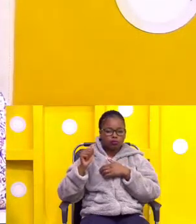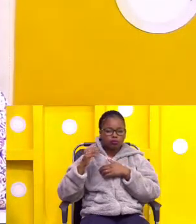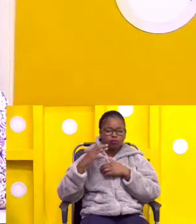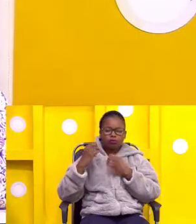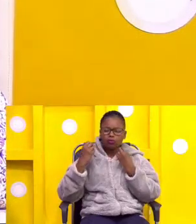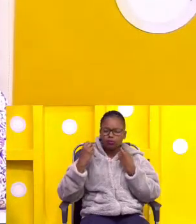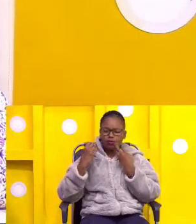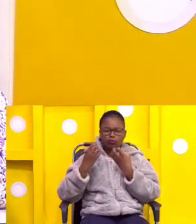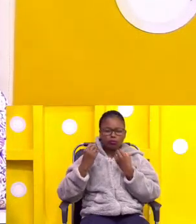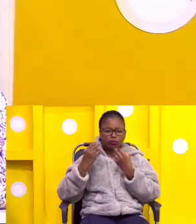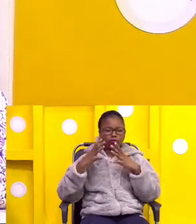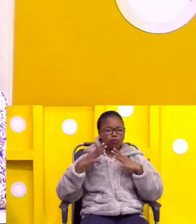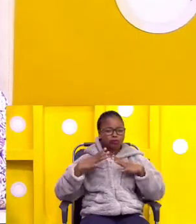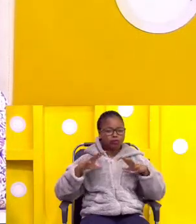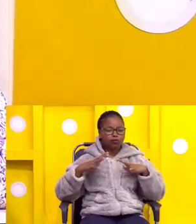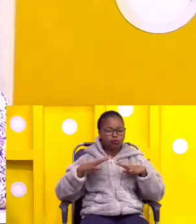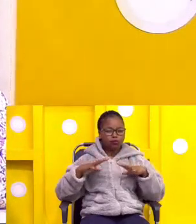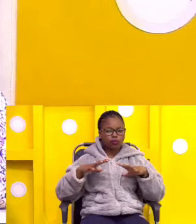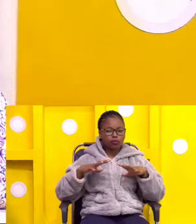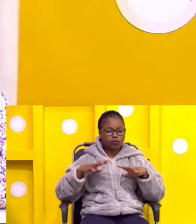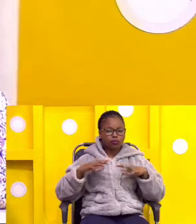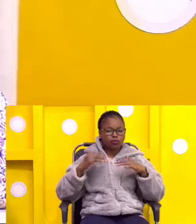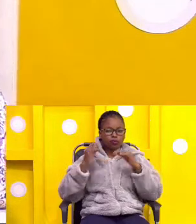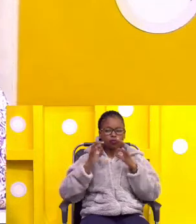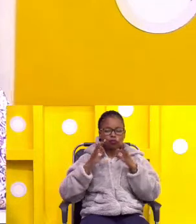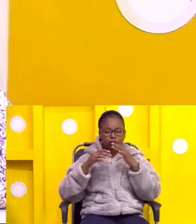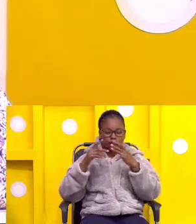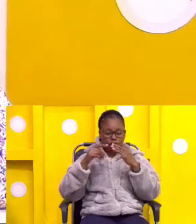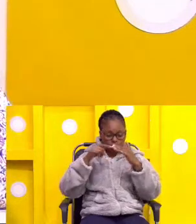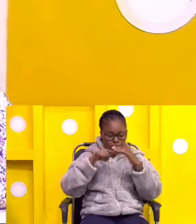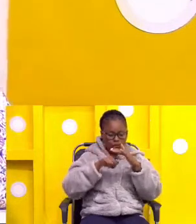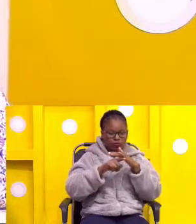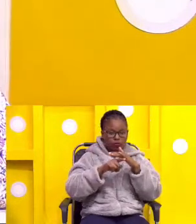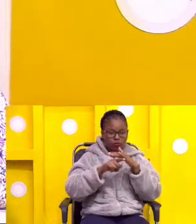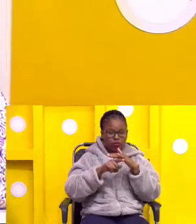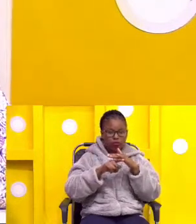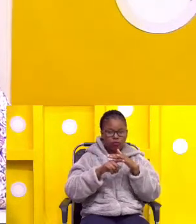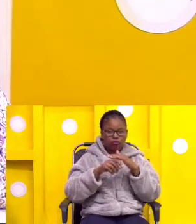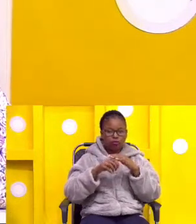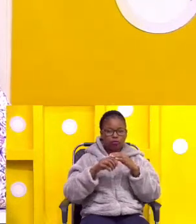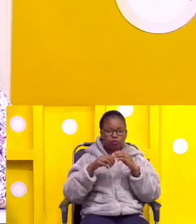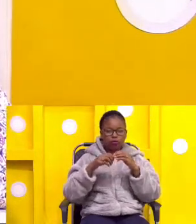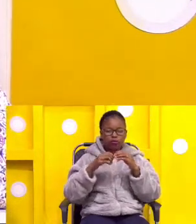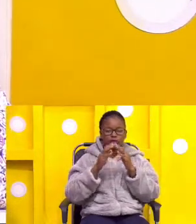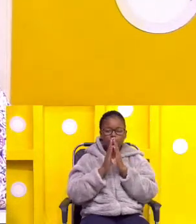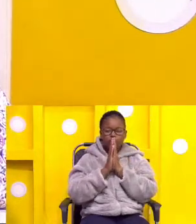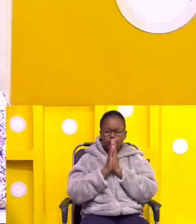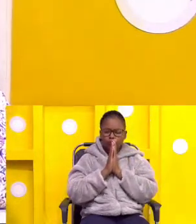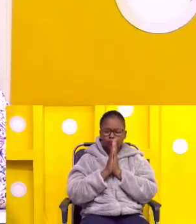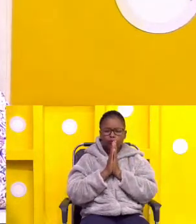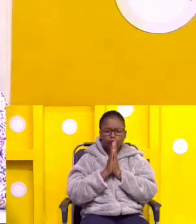aingĩ ũngĩingĩra woro-inĩ yao ũkoraga kĩrĩa kĩho nĩ mahoya matheri na andũ